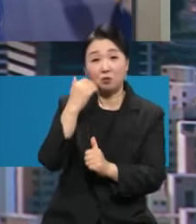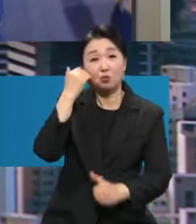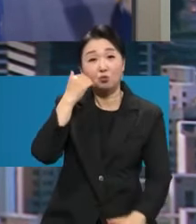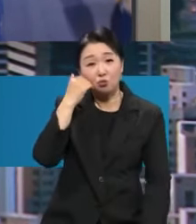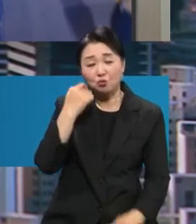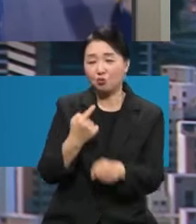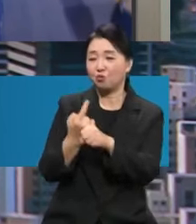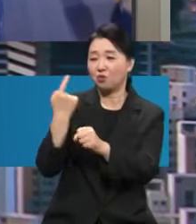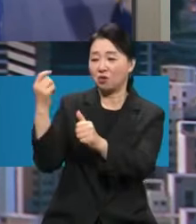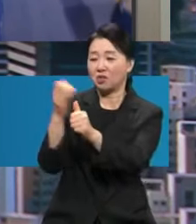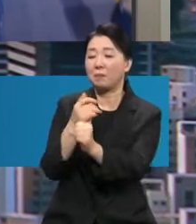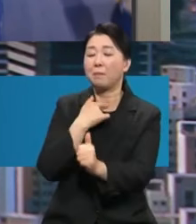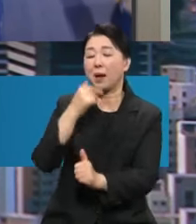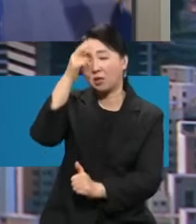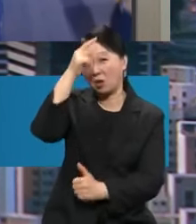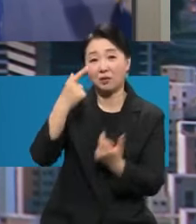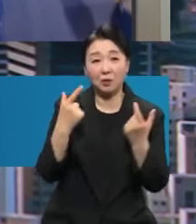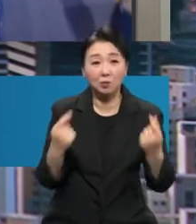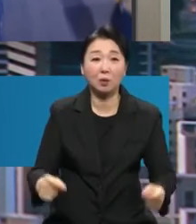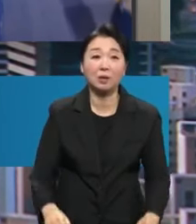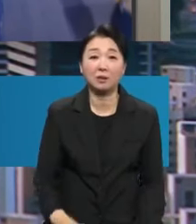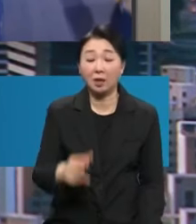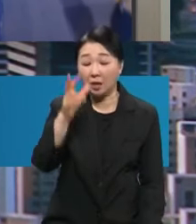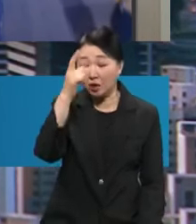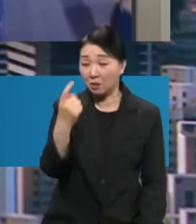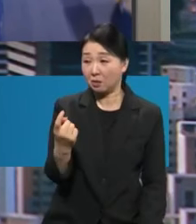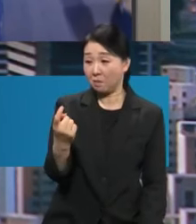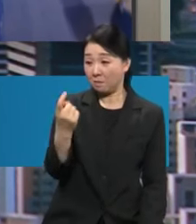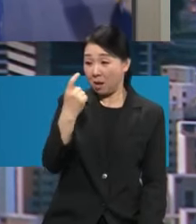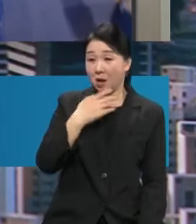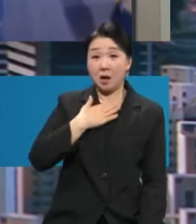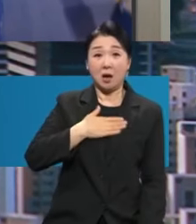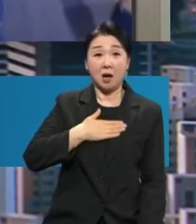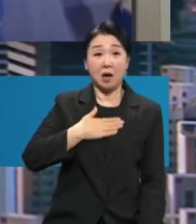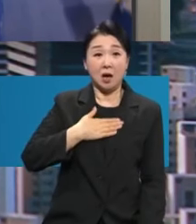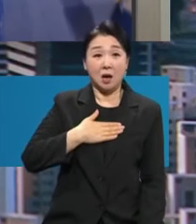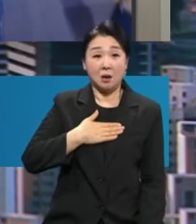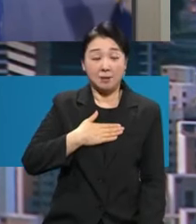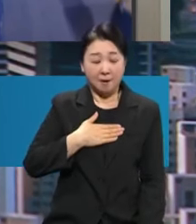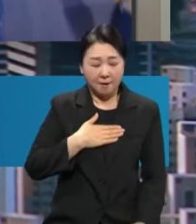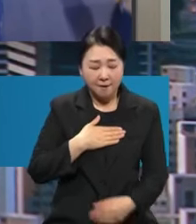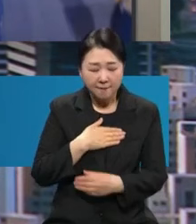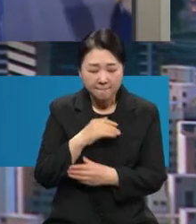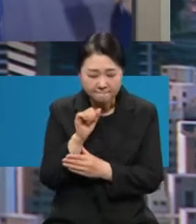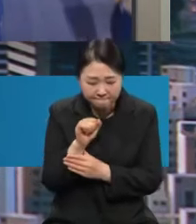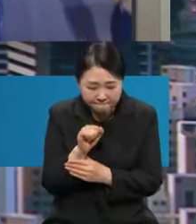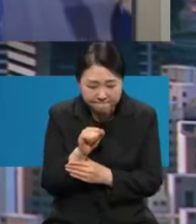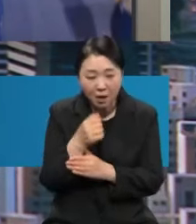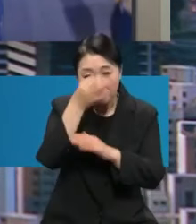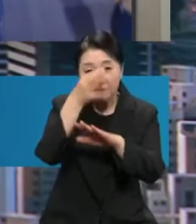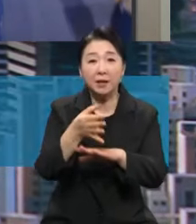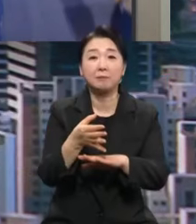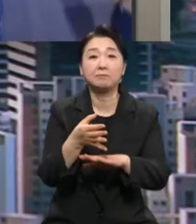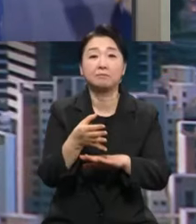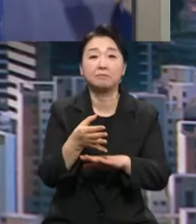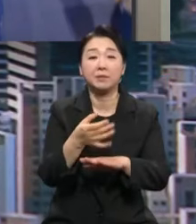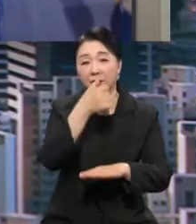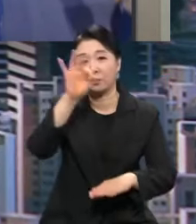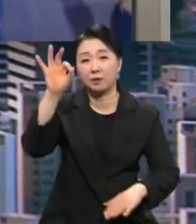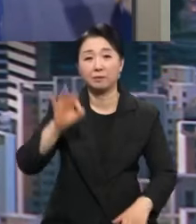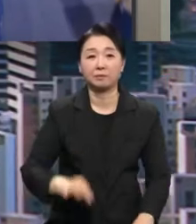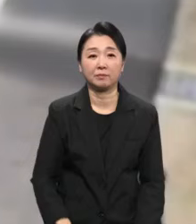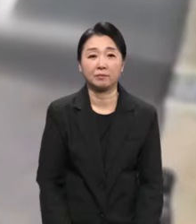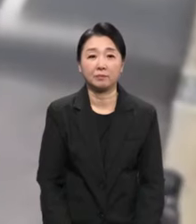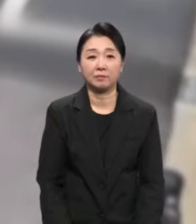잡았던 그 경찰관이었습니다. 경찰을 알아본 범인은 그 자리에서 곧바로 고개를 숙이고 범행을 인정했습니다. 배승주 기자입니다.